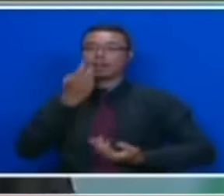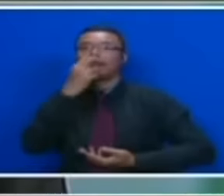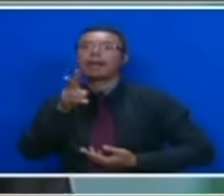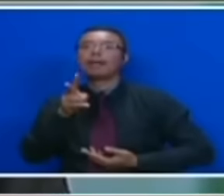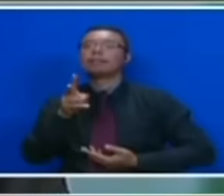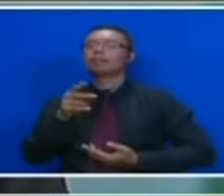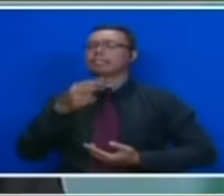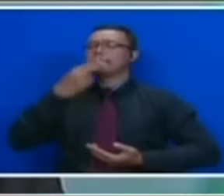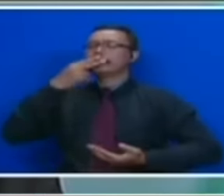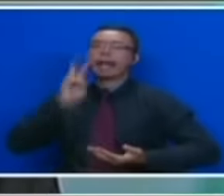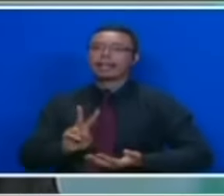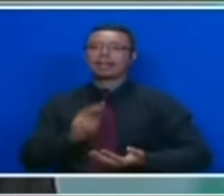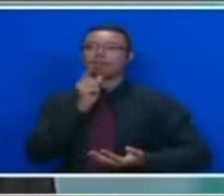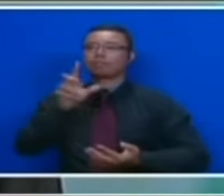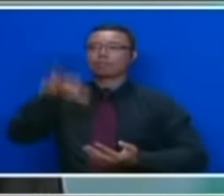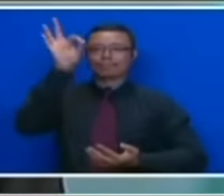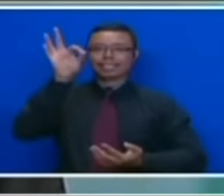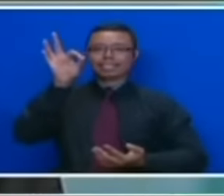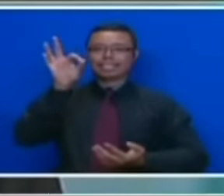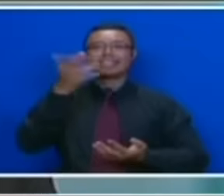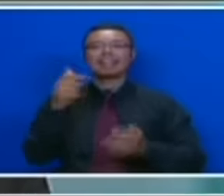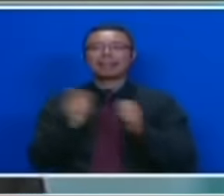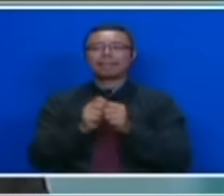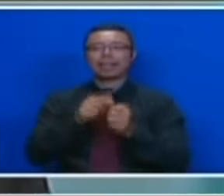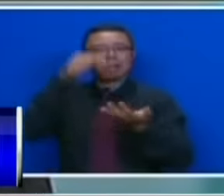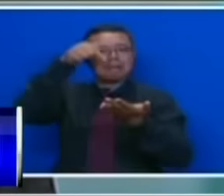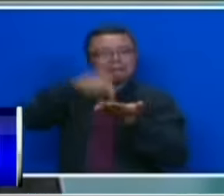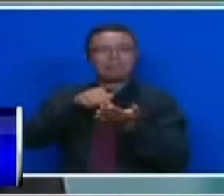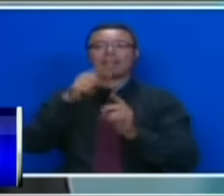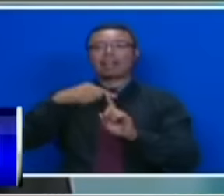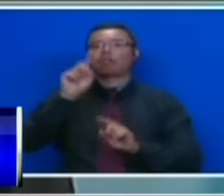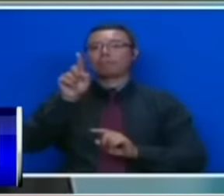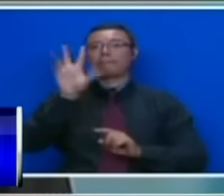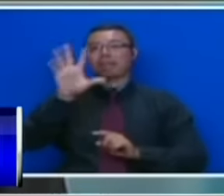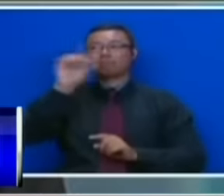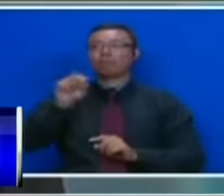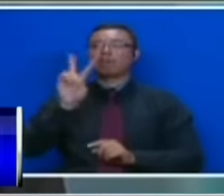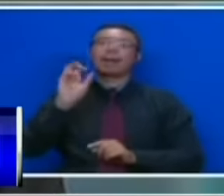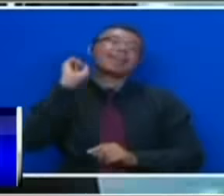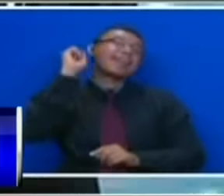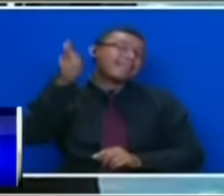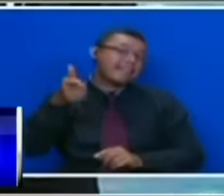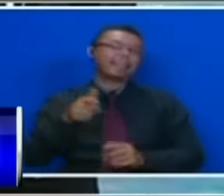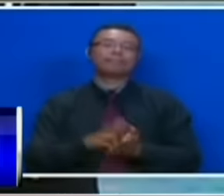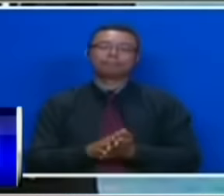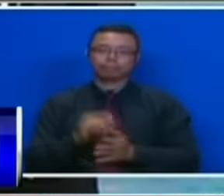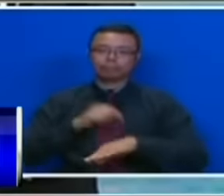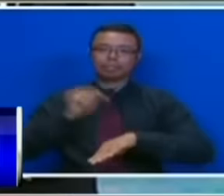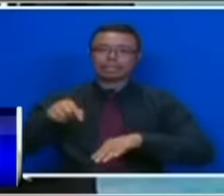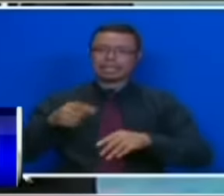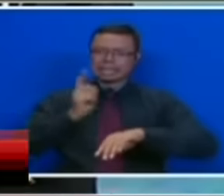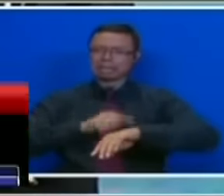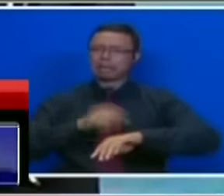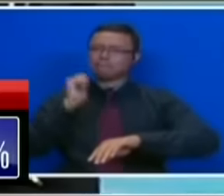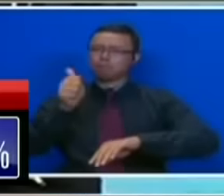memberikan keyakinan untuk memilih dan menggunakan hak pilih pada tanggal 15 Februari mendatang. Ini adalah kesempatan yang